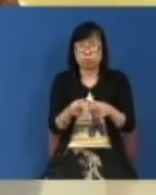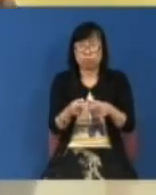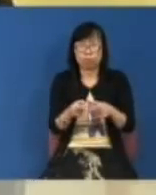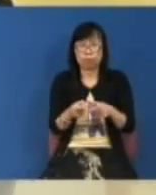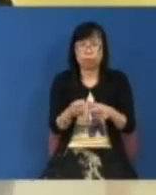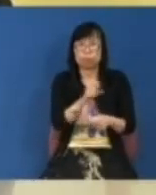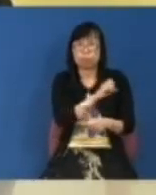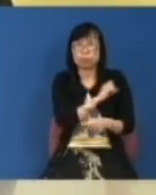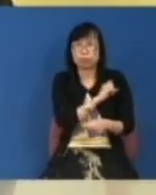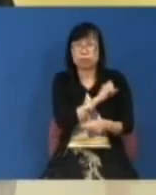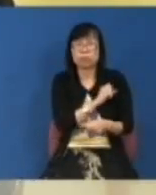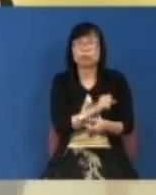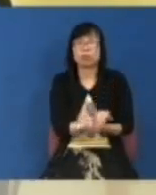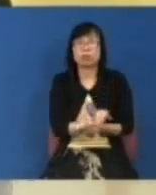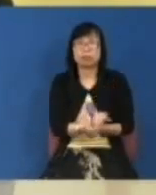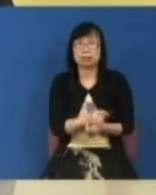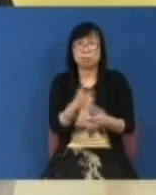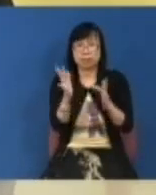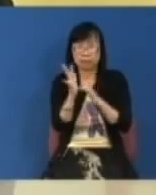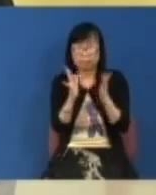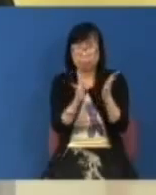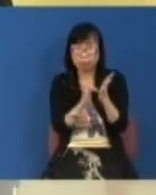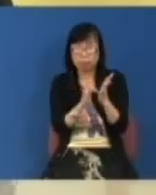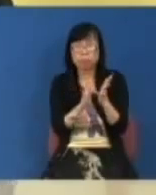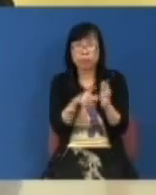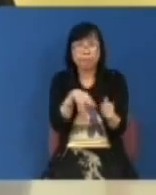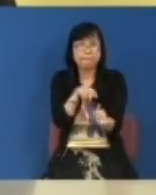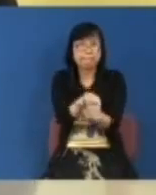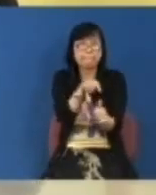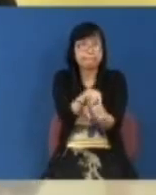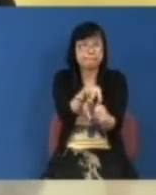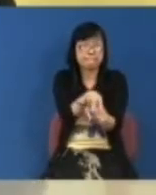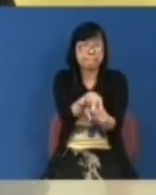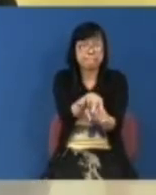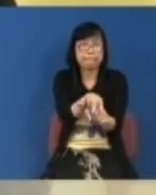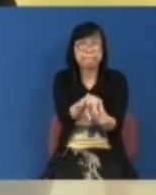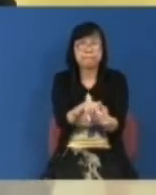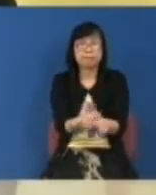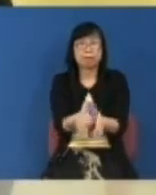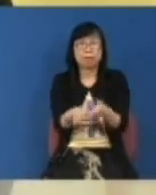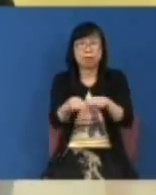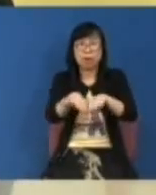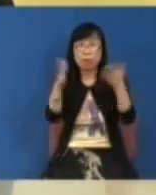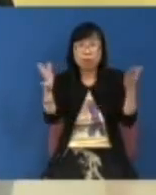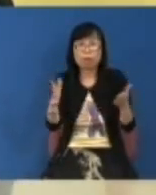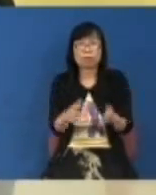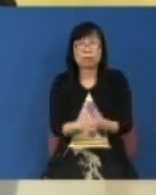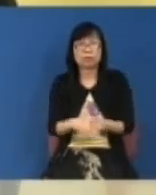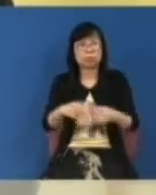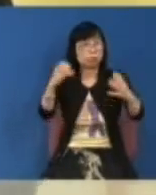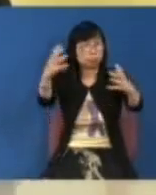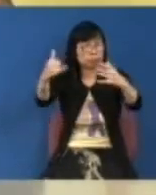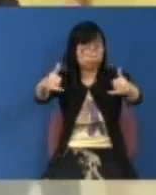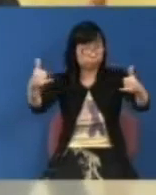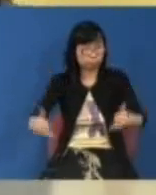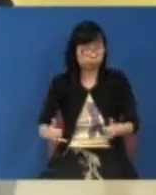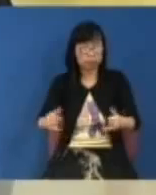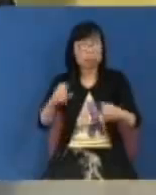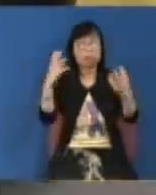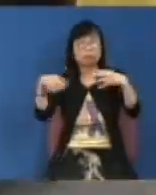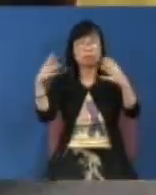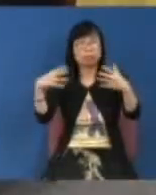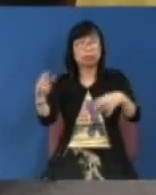為一個後盾，有教會去逼他開一個三方的圓桌會議。你現在我問你，陳建文這